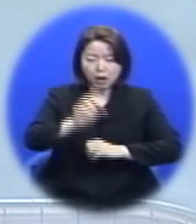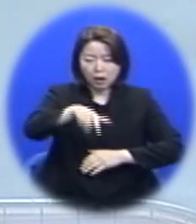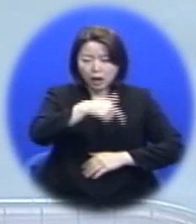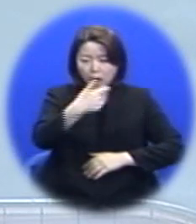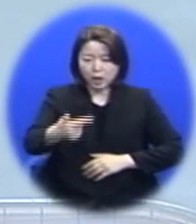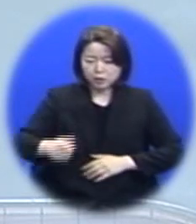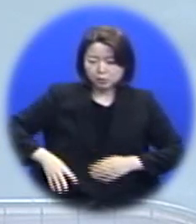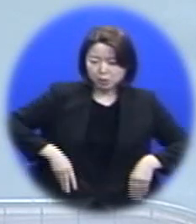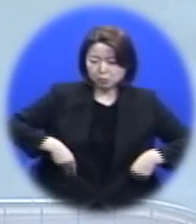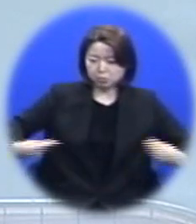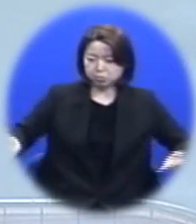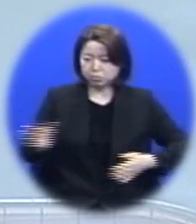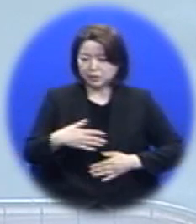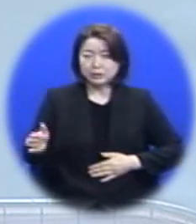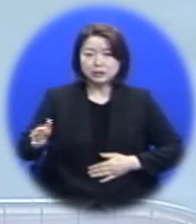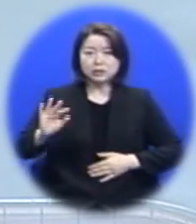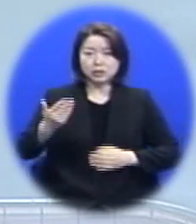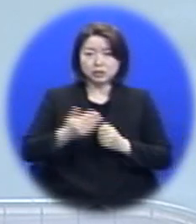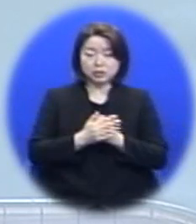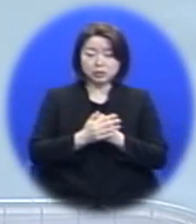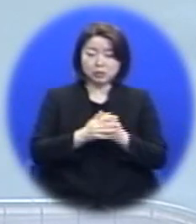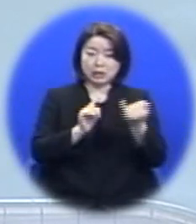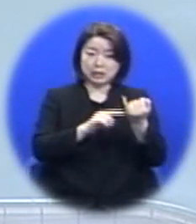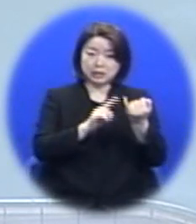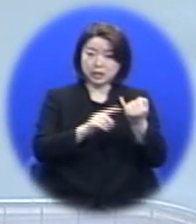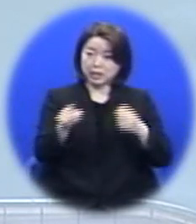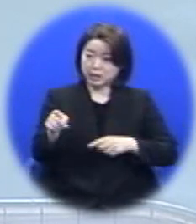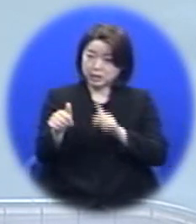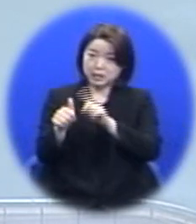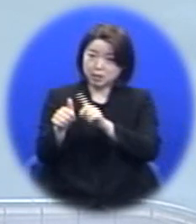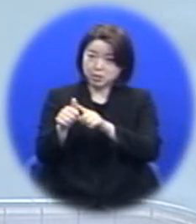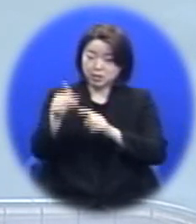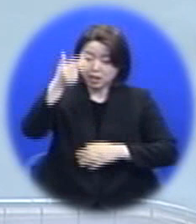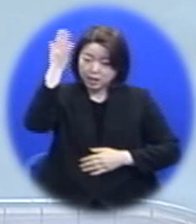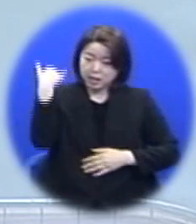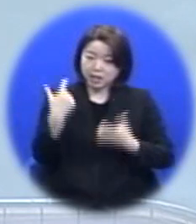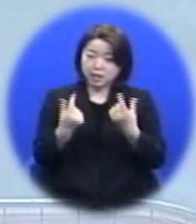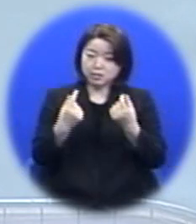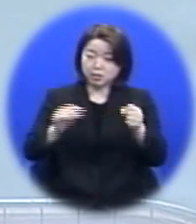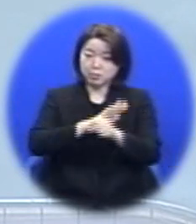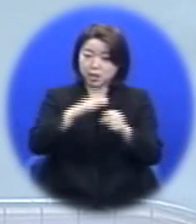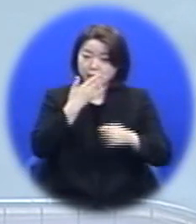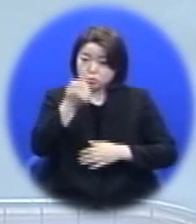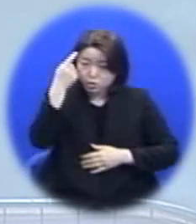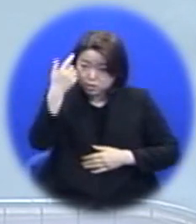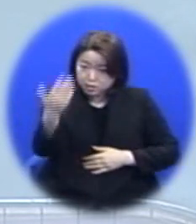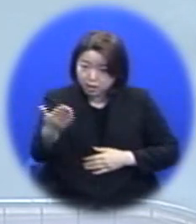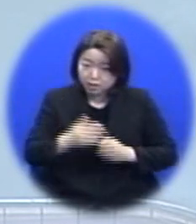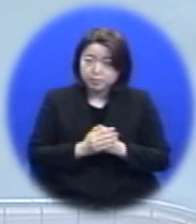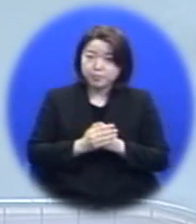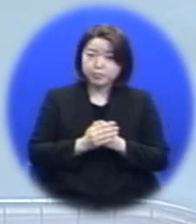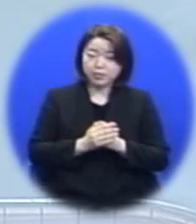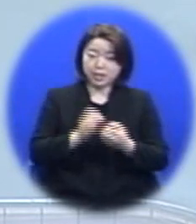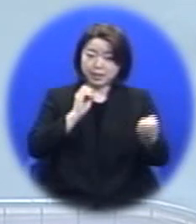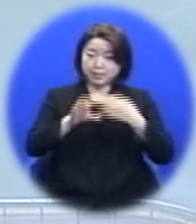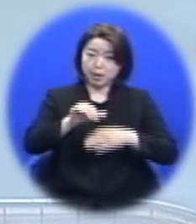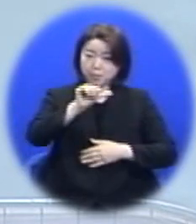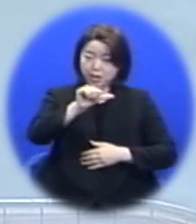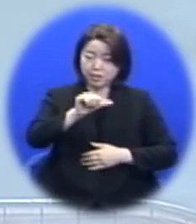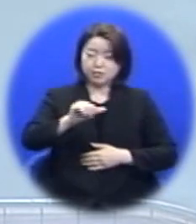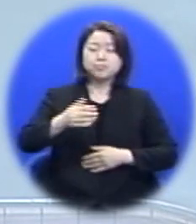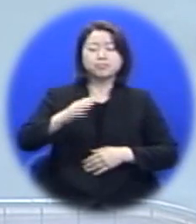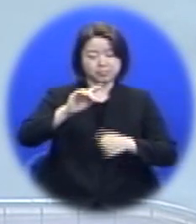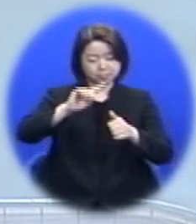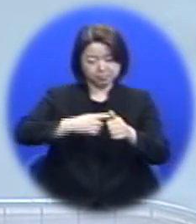털터리가 되었다. 여자는 그 남자를 예전처럼 사랑할 수 있을까? A. 당연히 예전처럼 사랑할